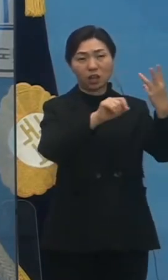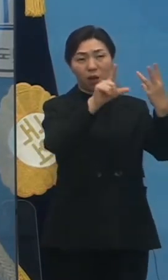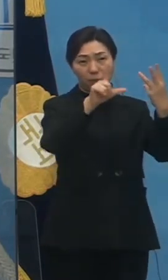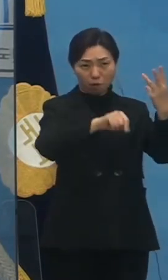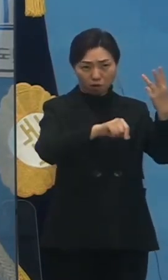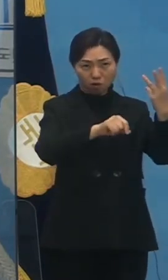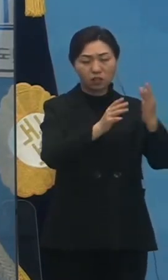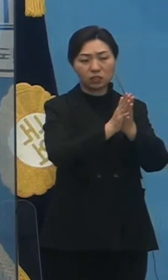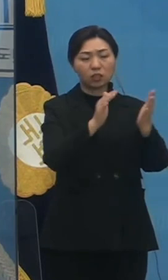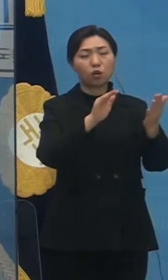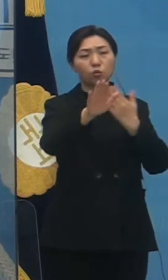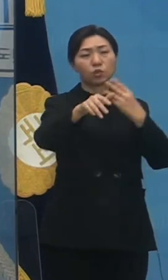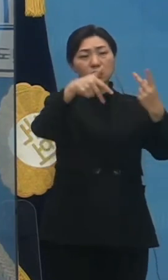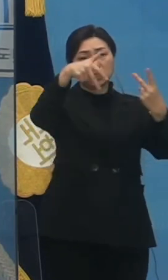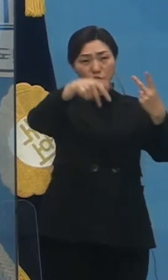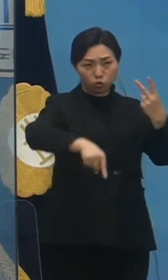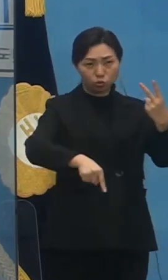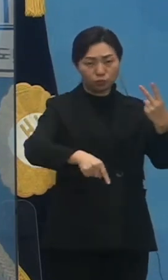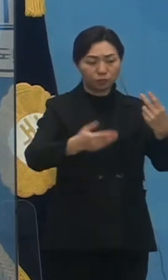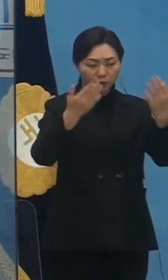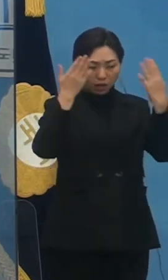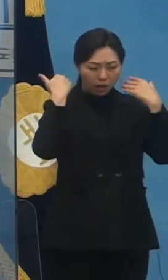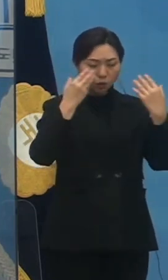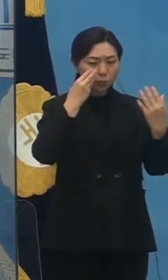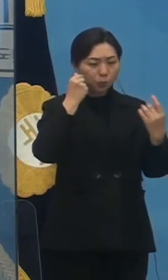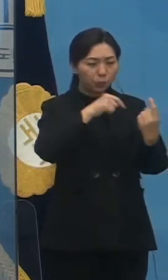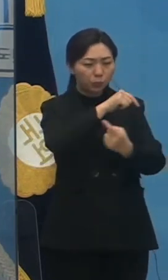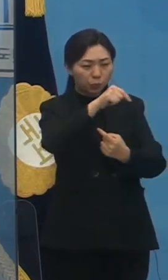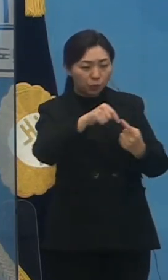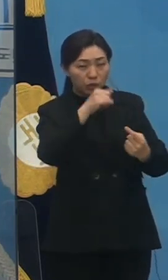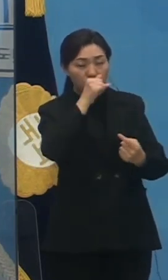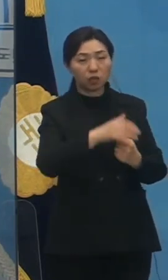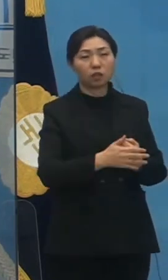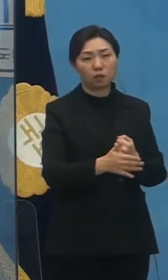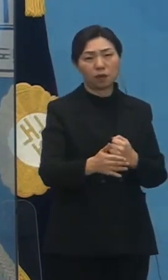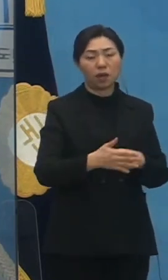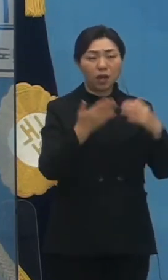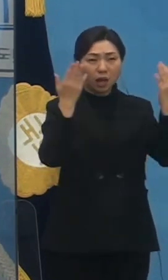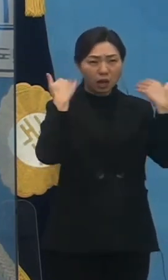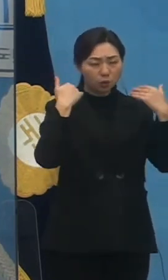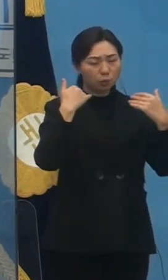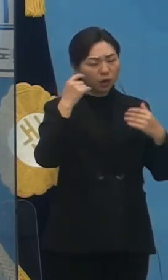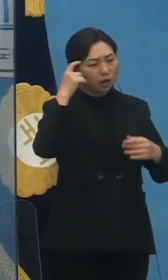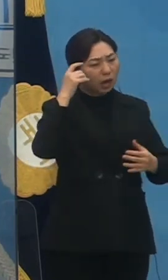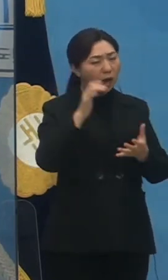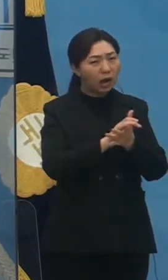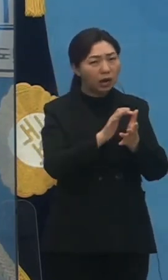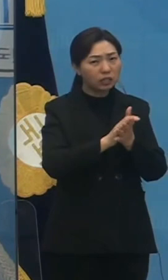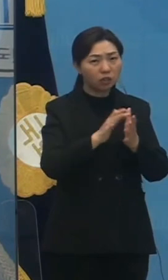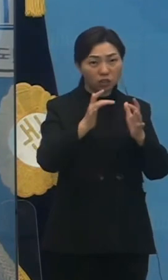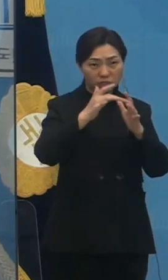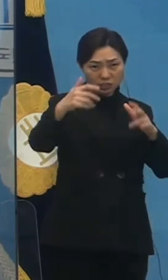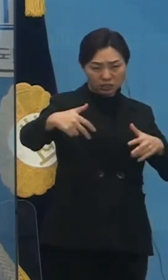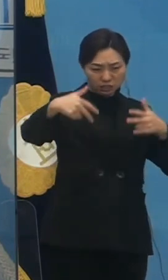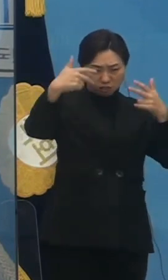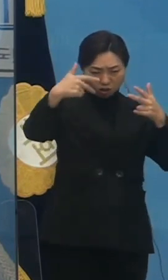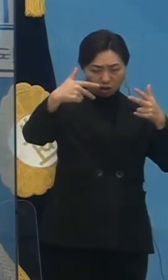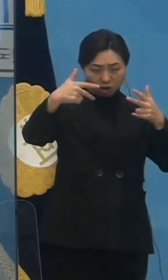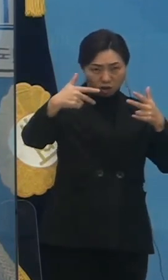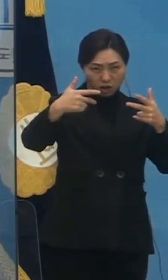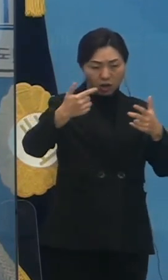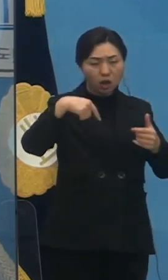주간으로 운영하고 학교가 단축 수업이나 원격 수업을 탄력적으로